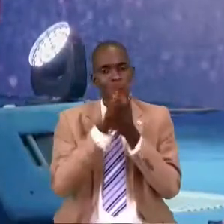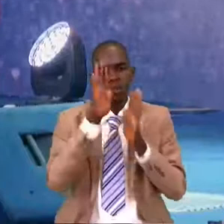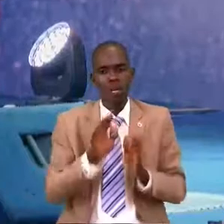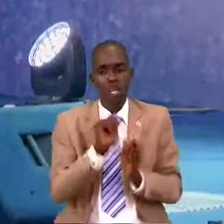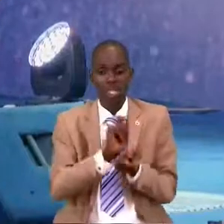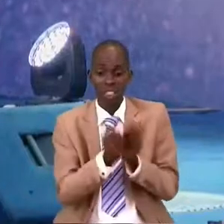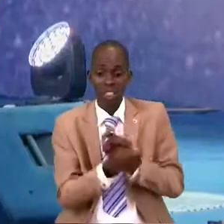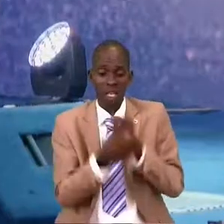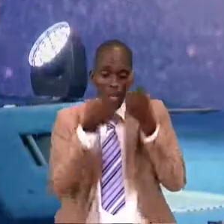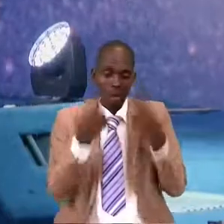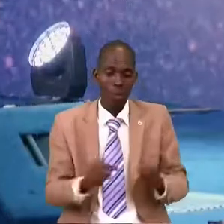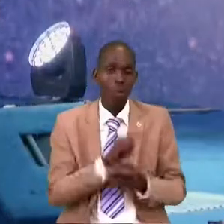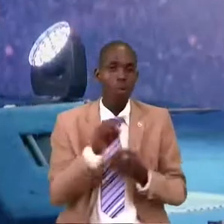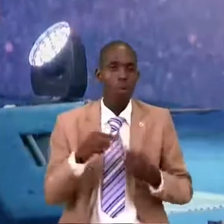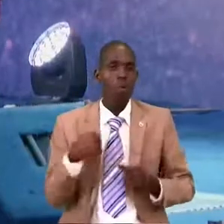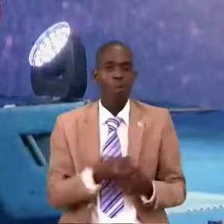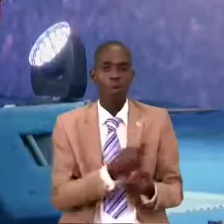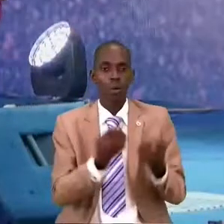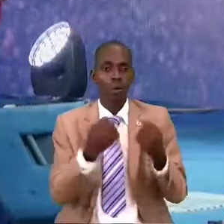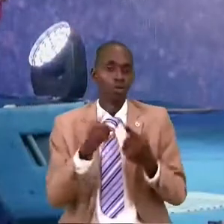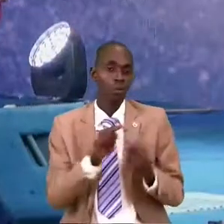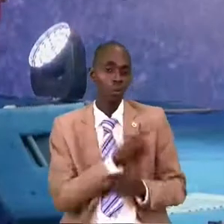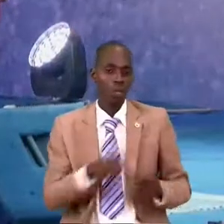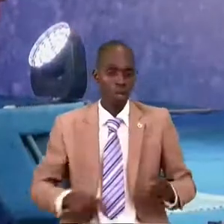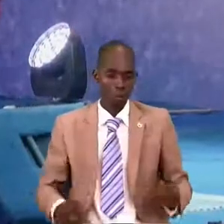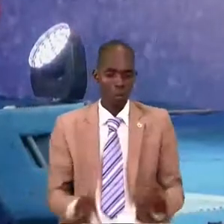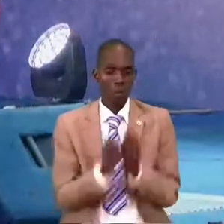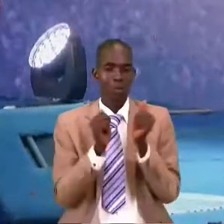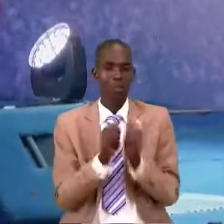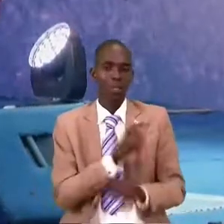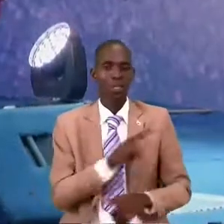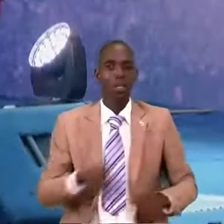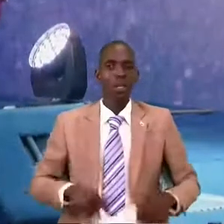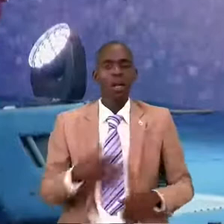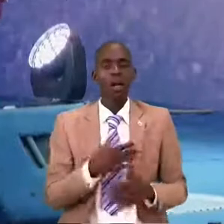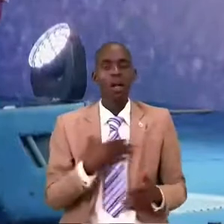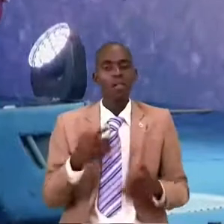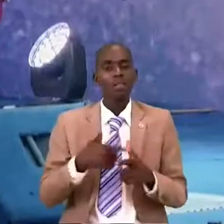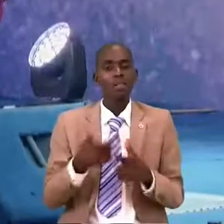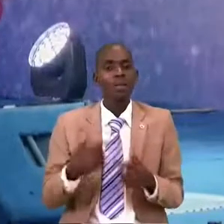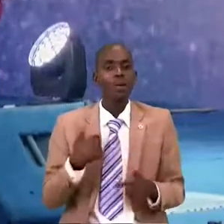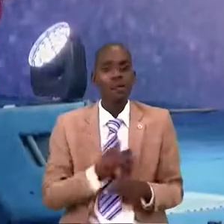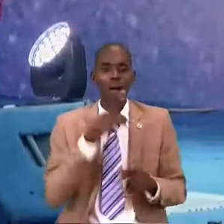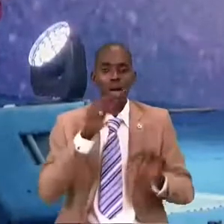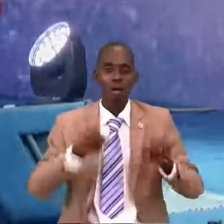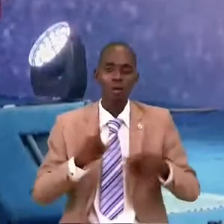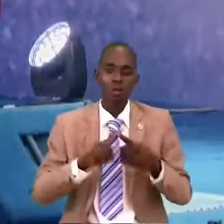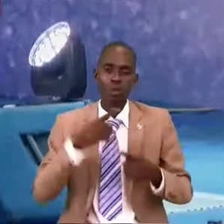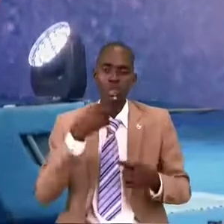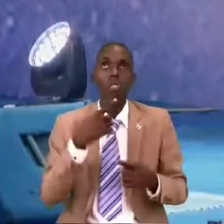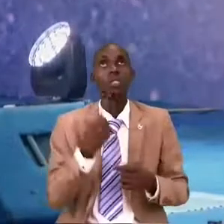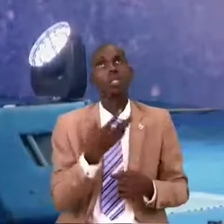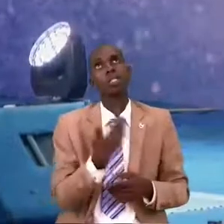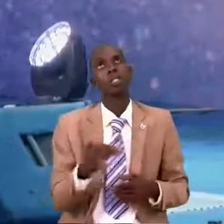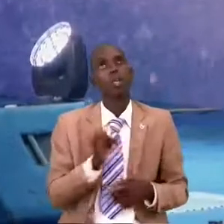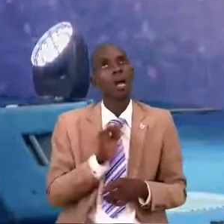nous sommes à même de dire les choses que je faisais, je ne les fais plus. Les choses que je buvais, je